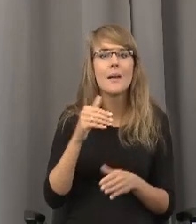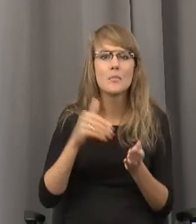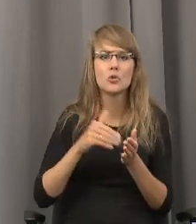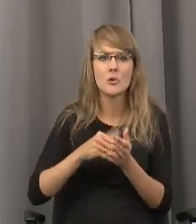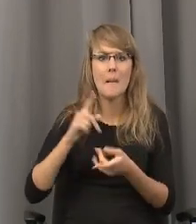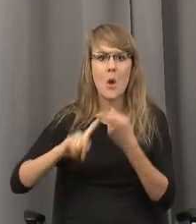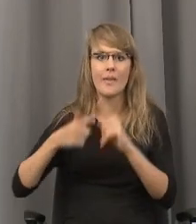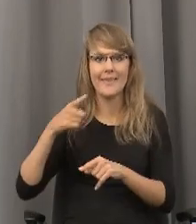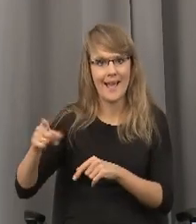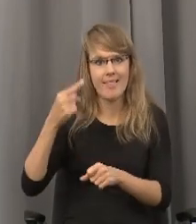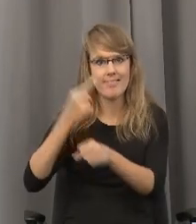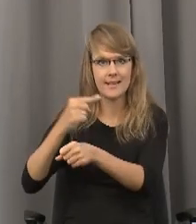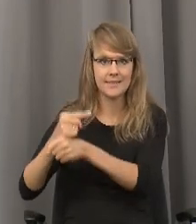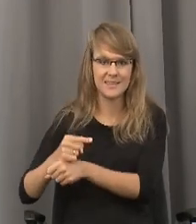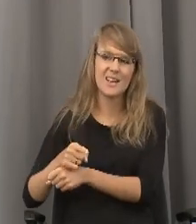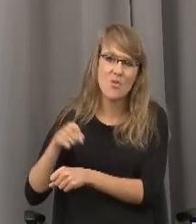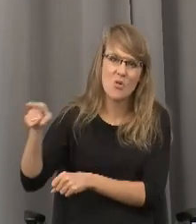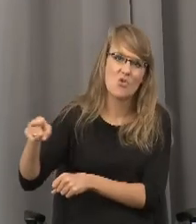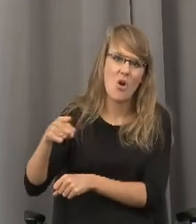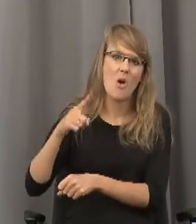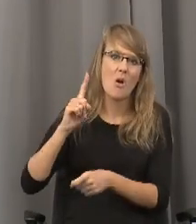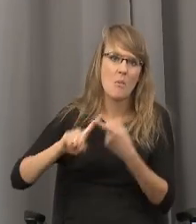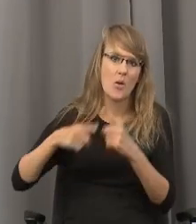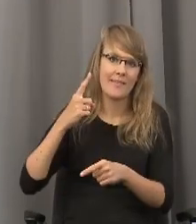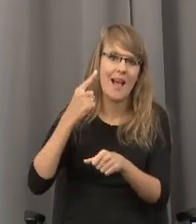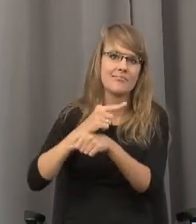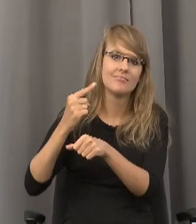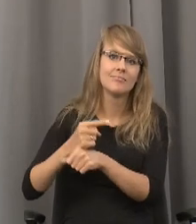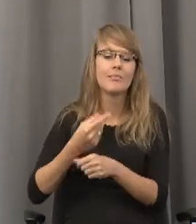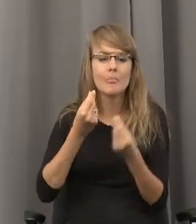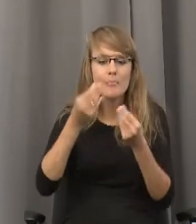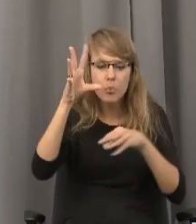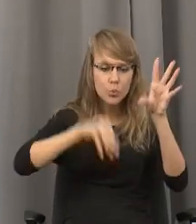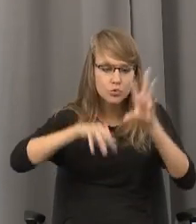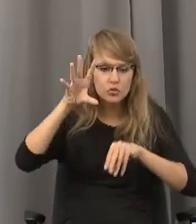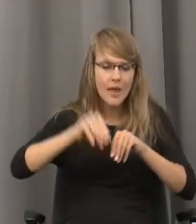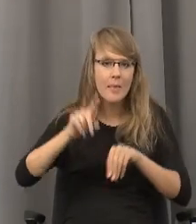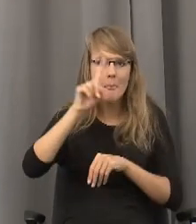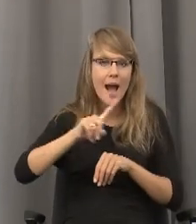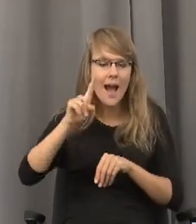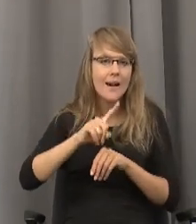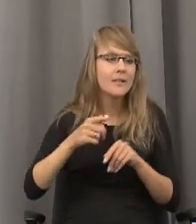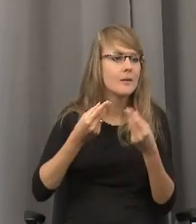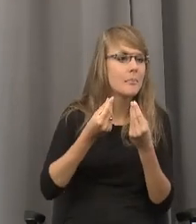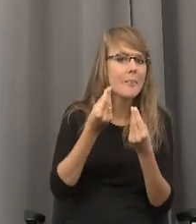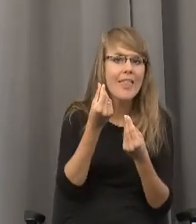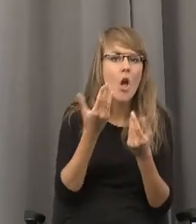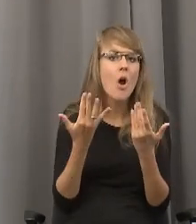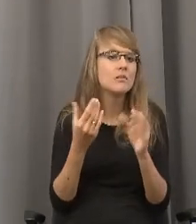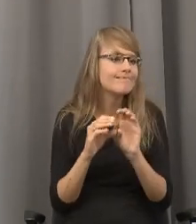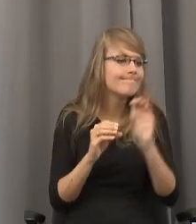decyzji politycznej, bo to jest decyzja polityczna, jak ustalać budżet państwa, w szczególności proporcje i nakłady finansowe na